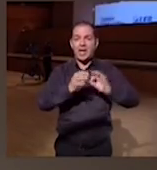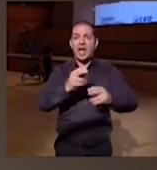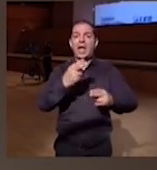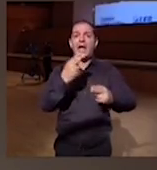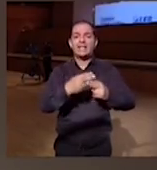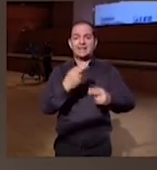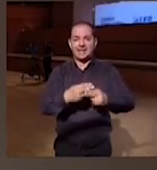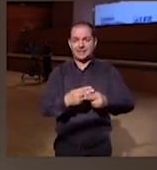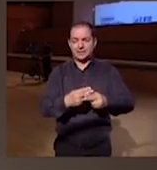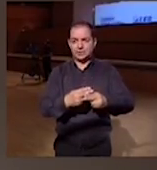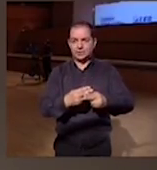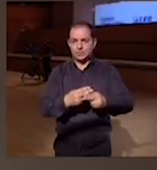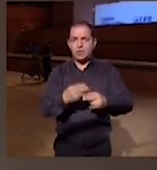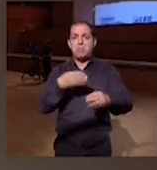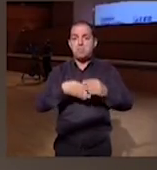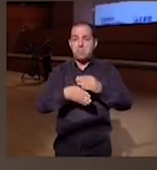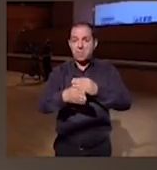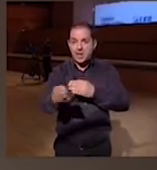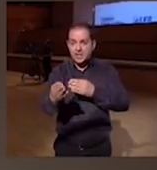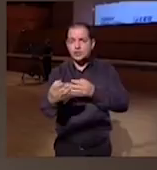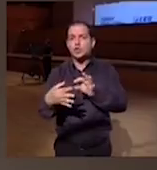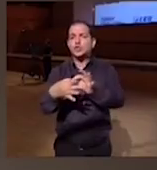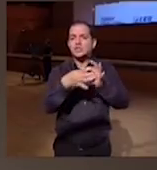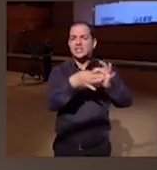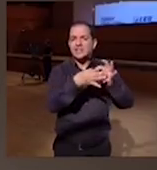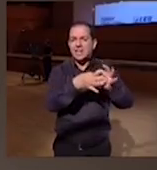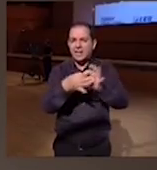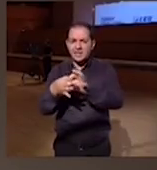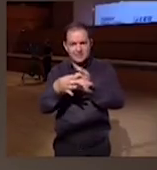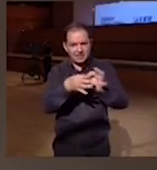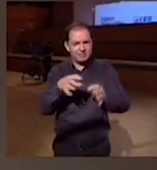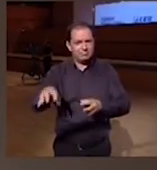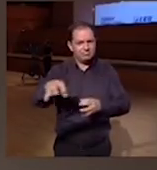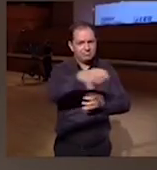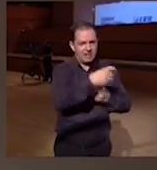αλυσίδων αξίας μέσω συνεργατικών σχηματισμών και δικτυώσεων.